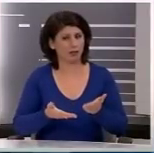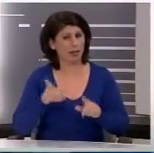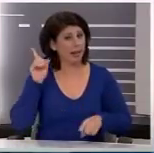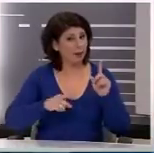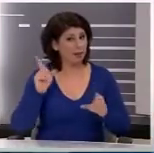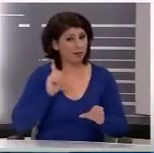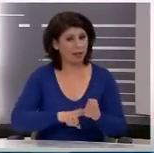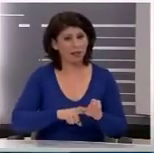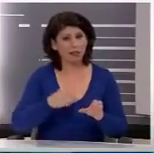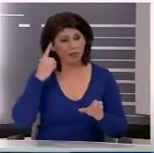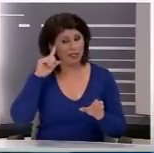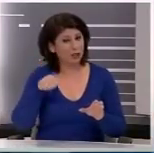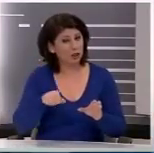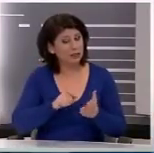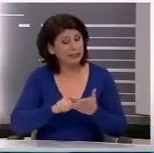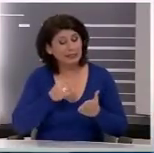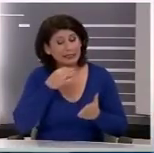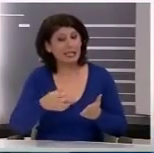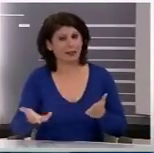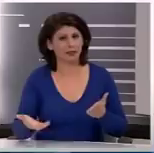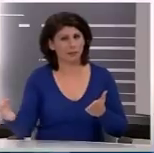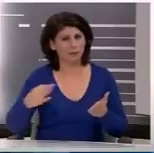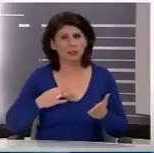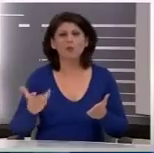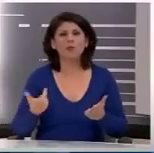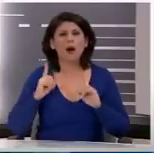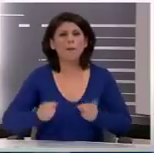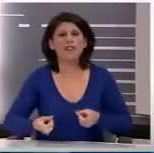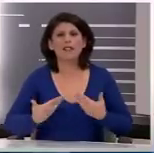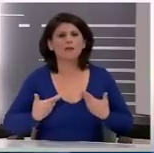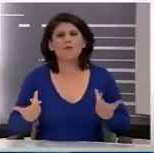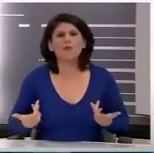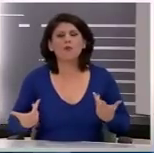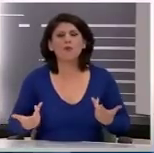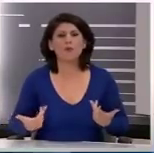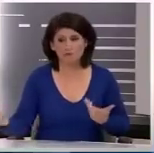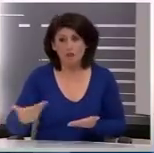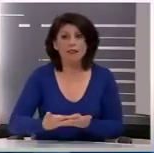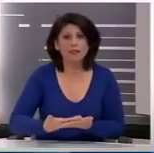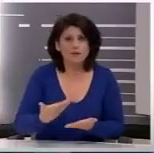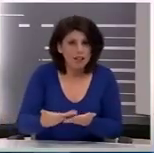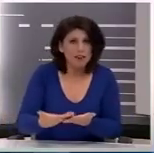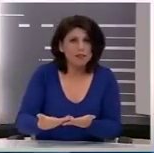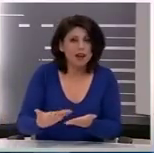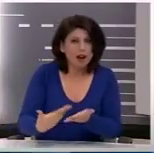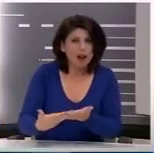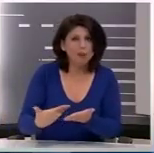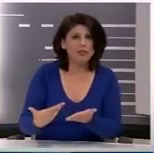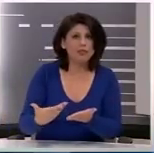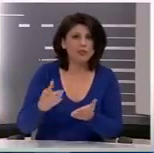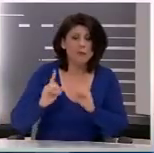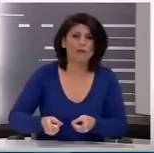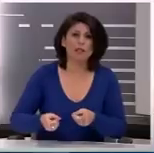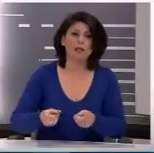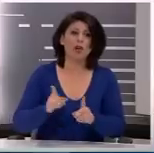κάποιες εταιρείες, δεν ξέρω τι λέτε εκεί. Για πέστε μου, πού είναι οι αποφάσεις. Φέρτε τις, καταθέστε τις.